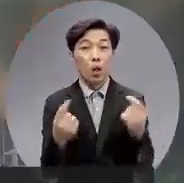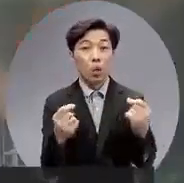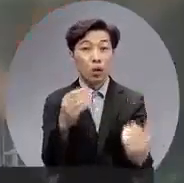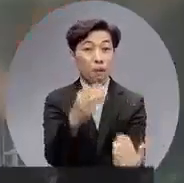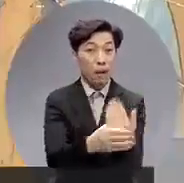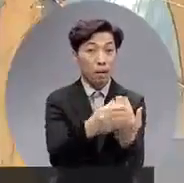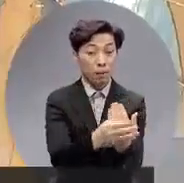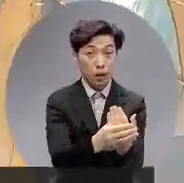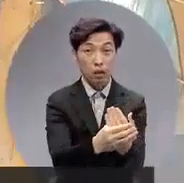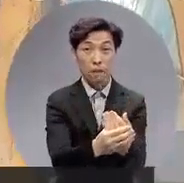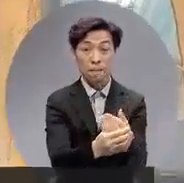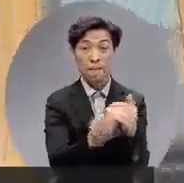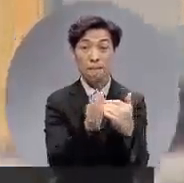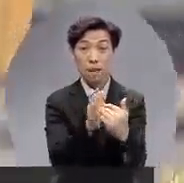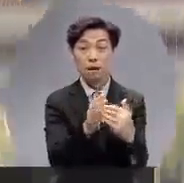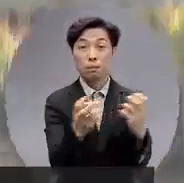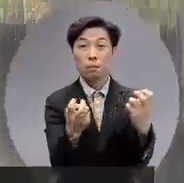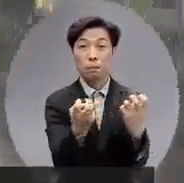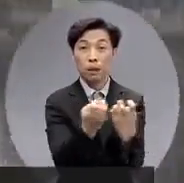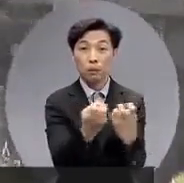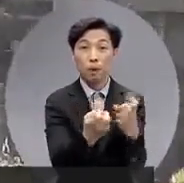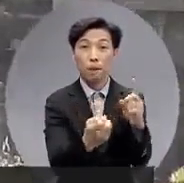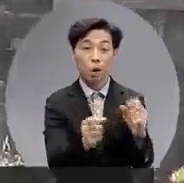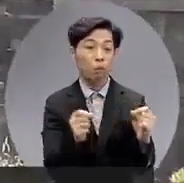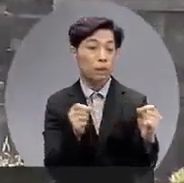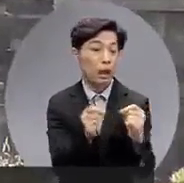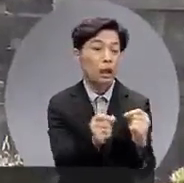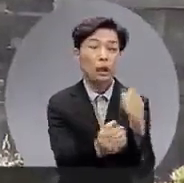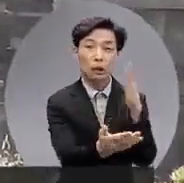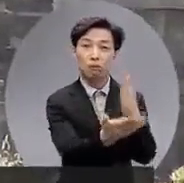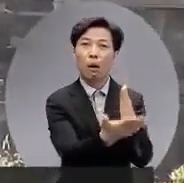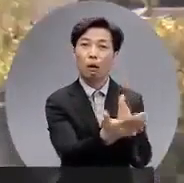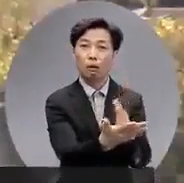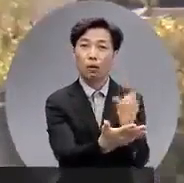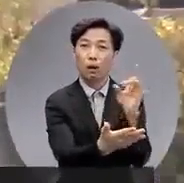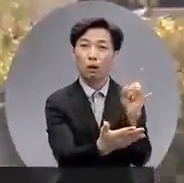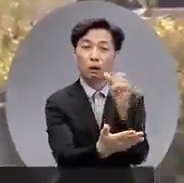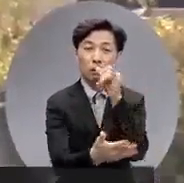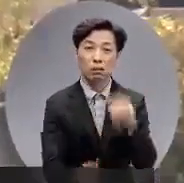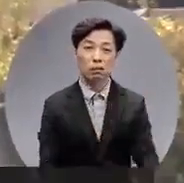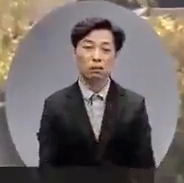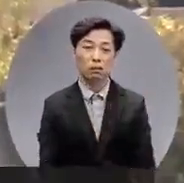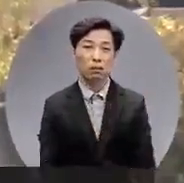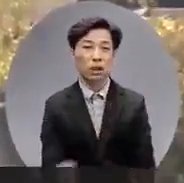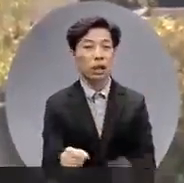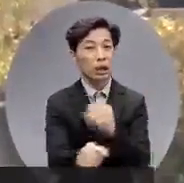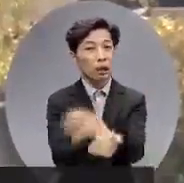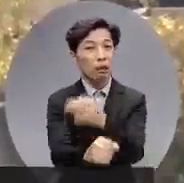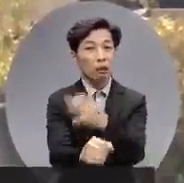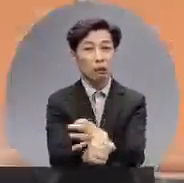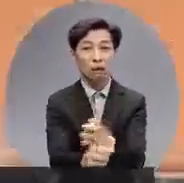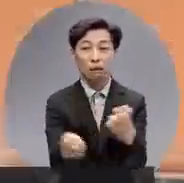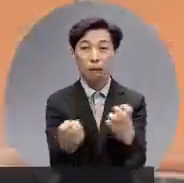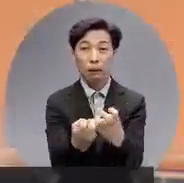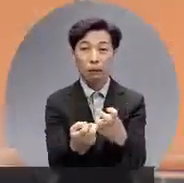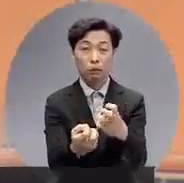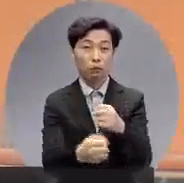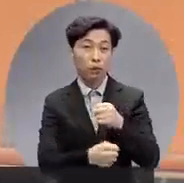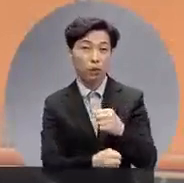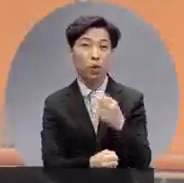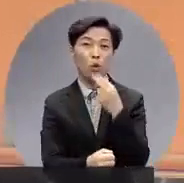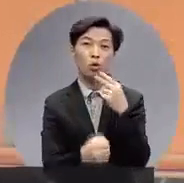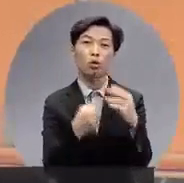위해 법이 정한 의무조치는 주변 접근 금지 앞선 사고 모두이 간단한 조치 하나 지키지 않은